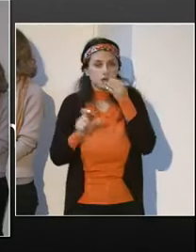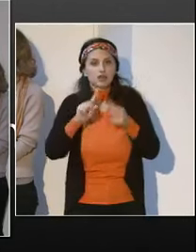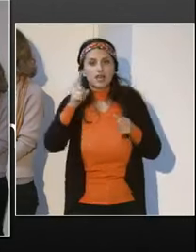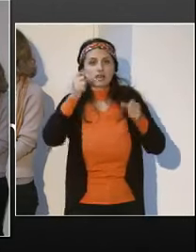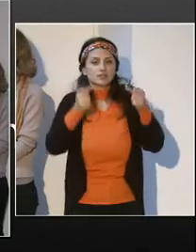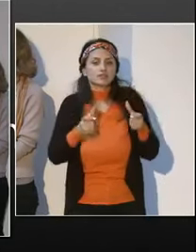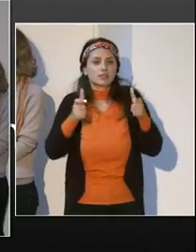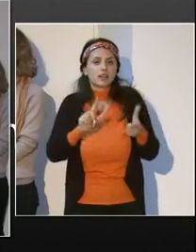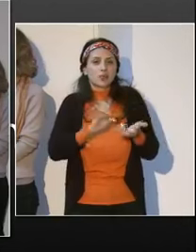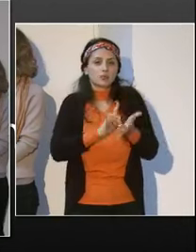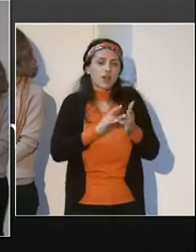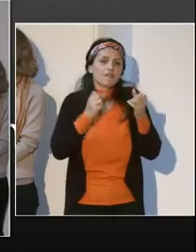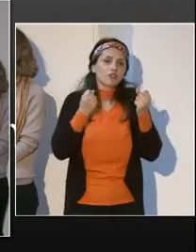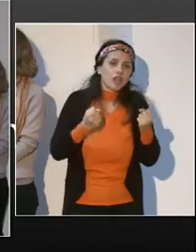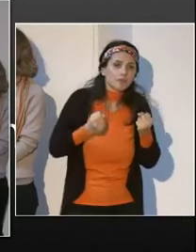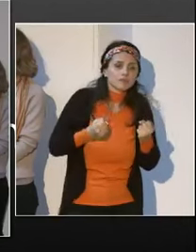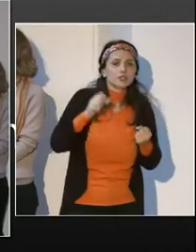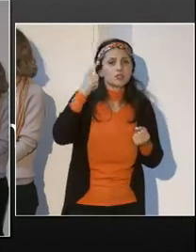insa